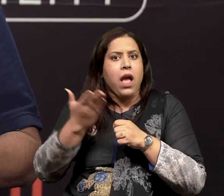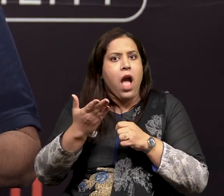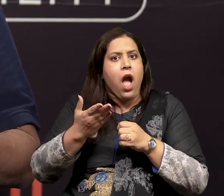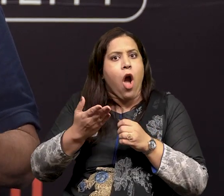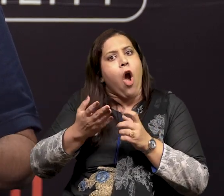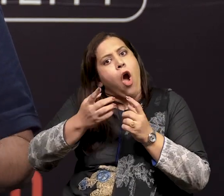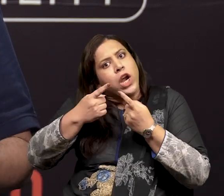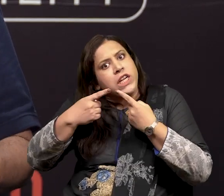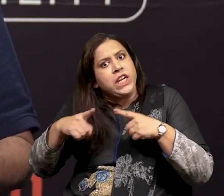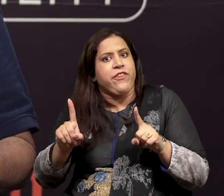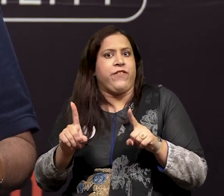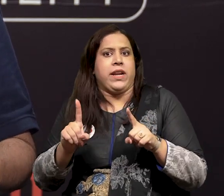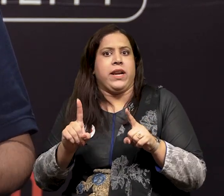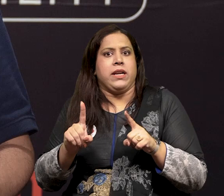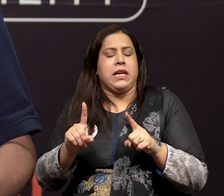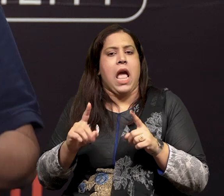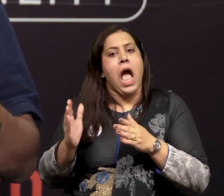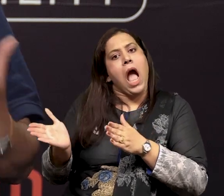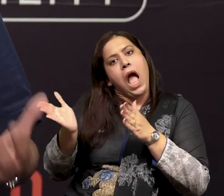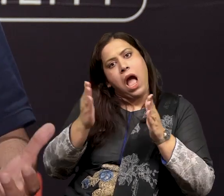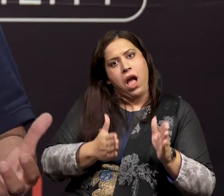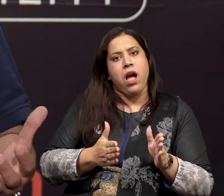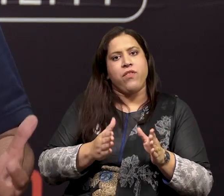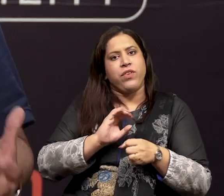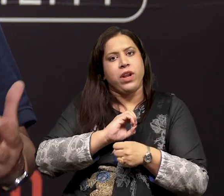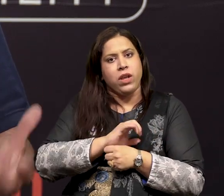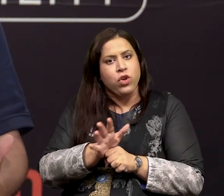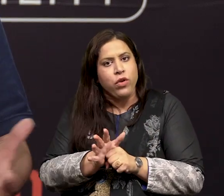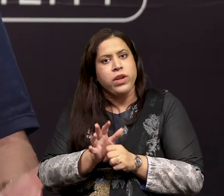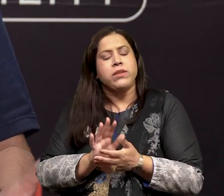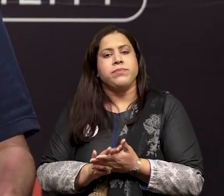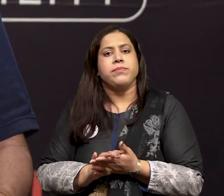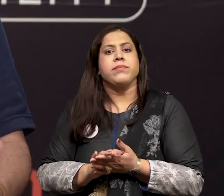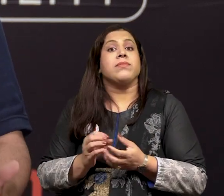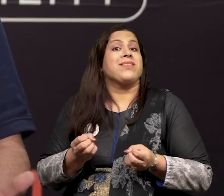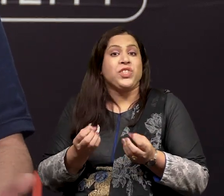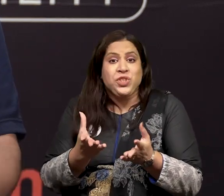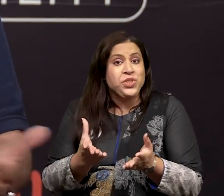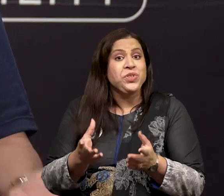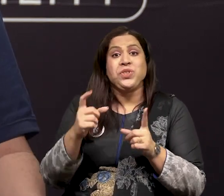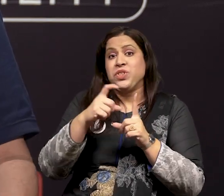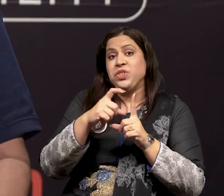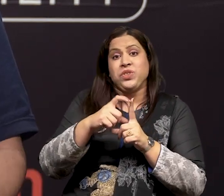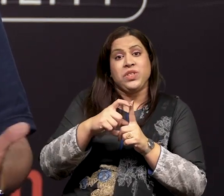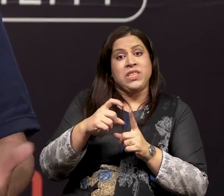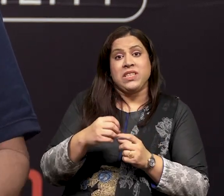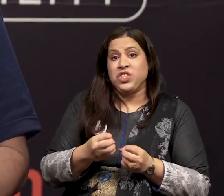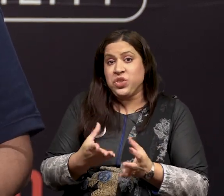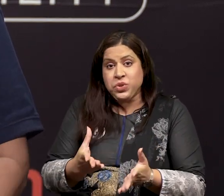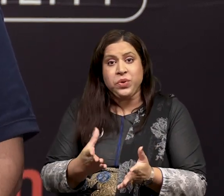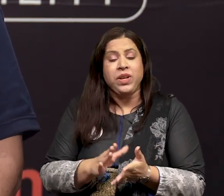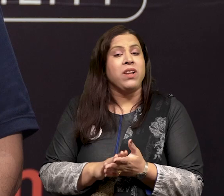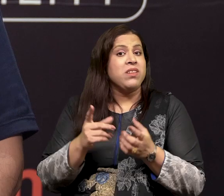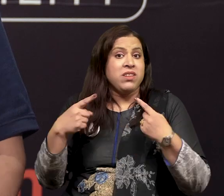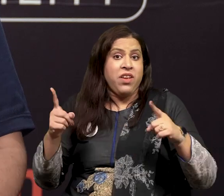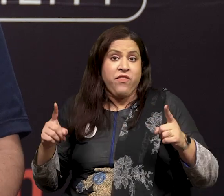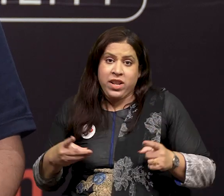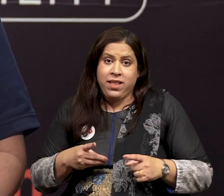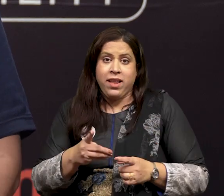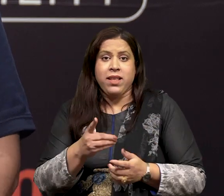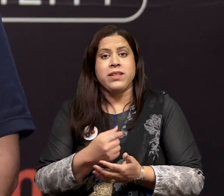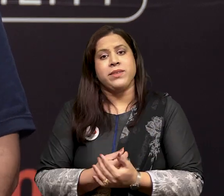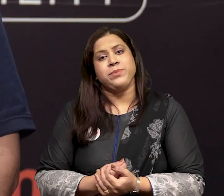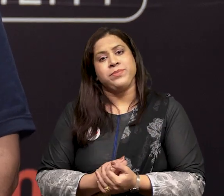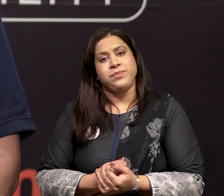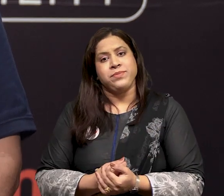जो आर्ट प्रोड्यूस हुआ वो एक और ही तरह का है। और अब आफ्टर चूँकि एक्टिविटीज़ शुरू हुई